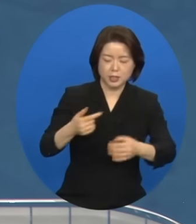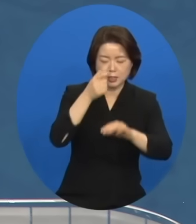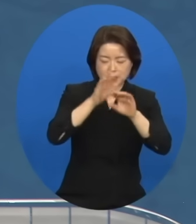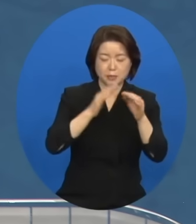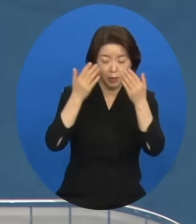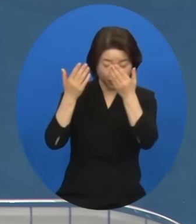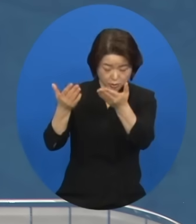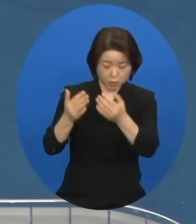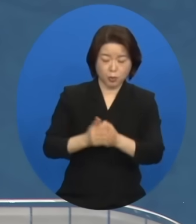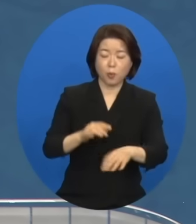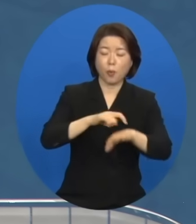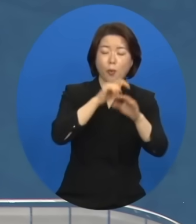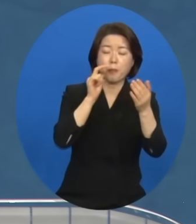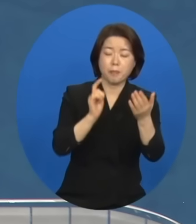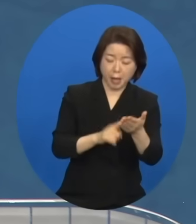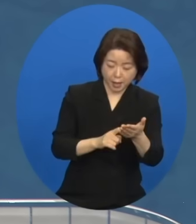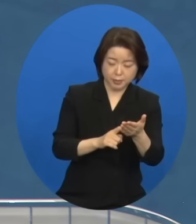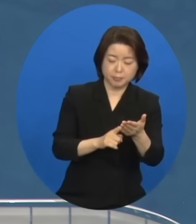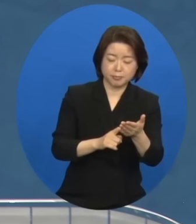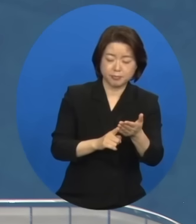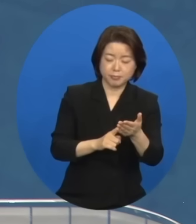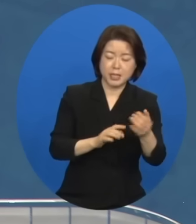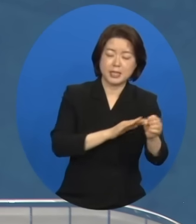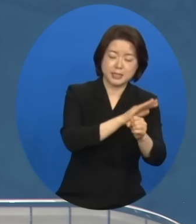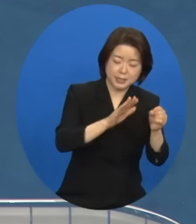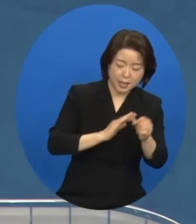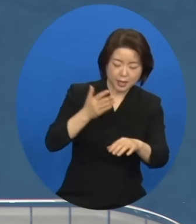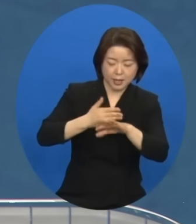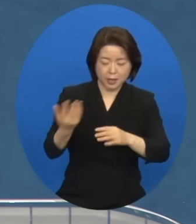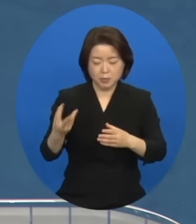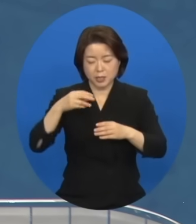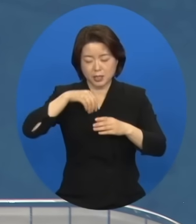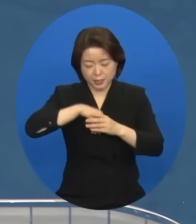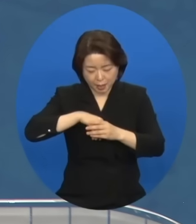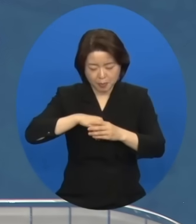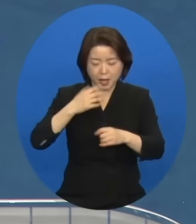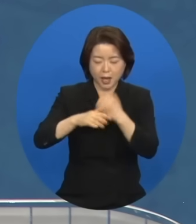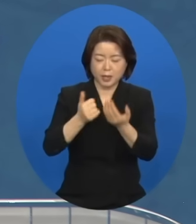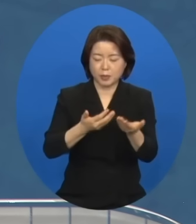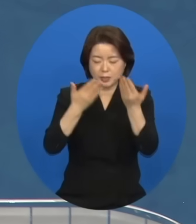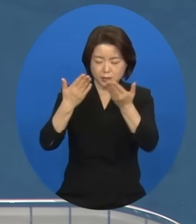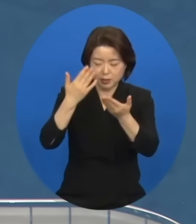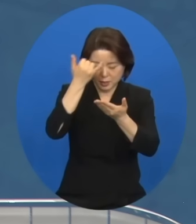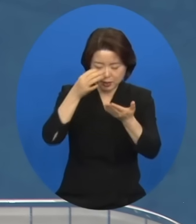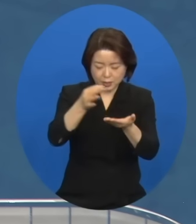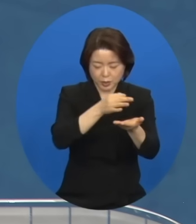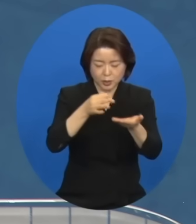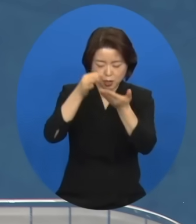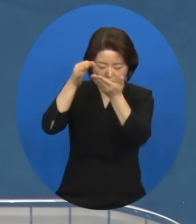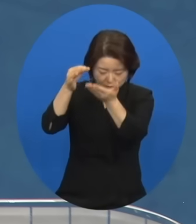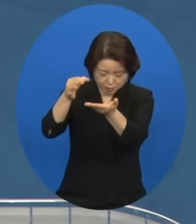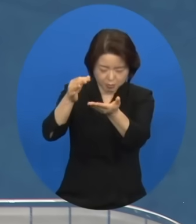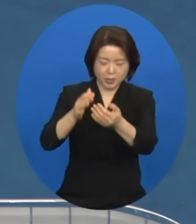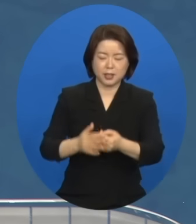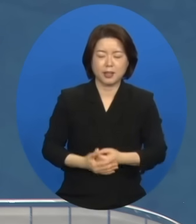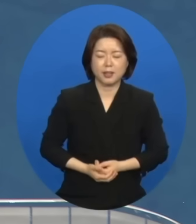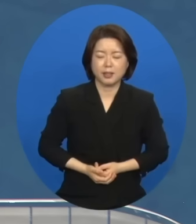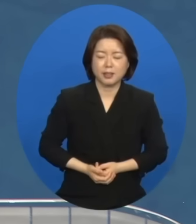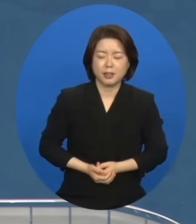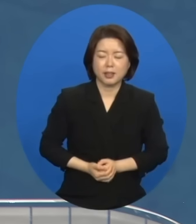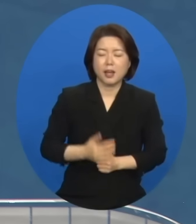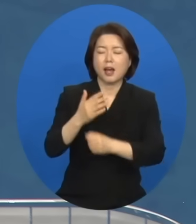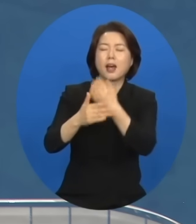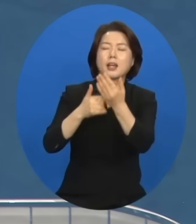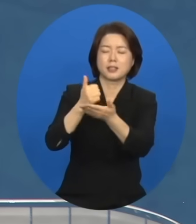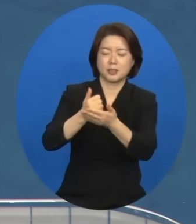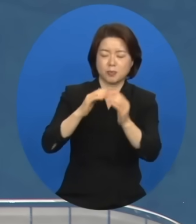예배하며 마음의 사랑과 감사를 담아 하나님께 드리는 예물을 주님께 봉헌합니다.